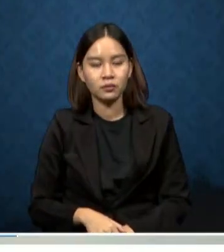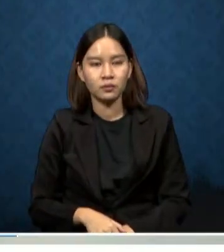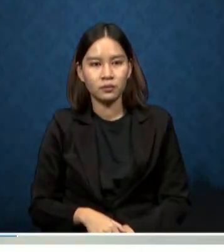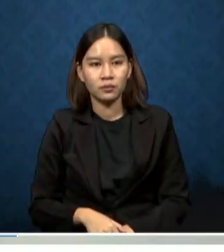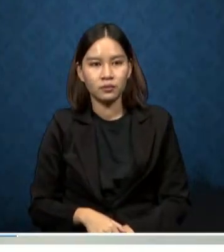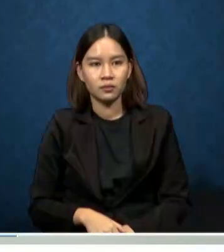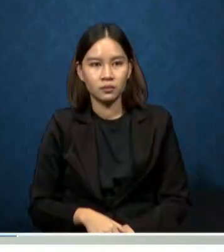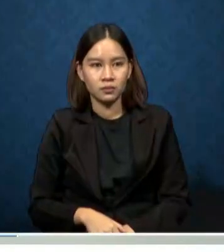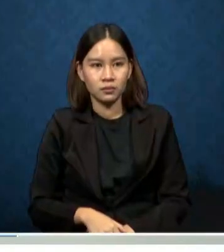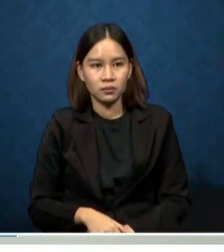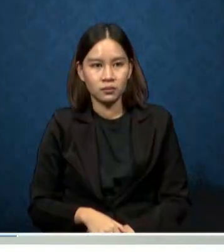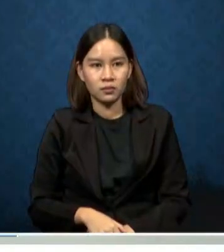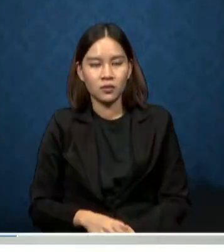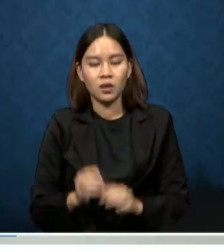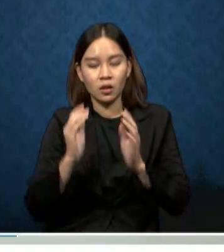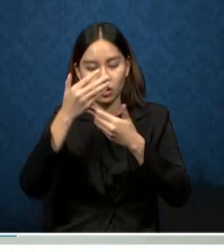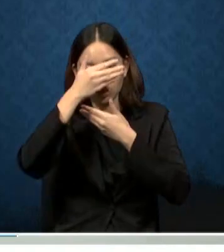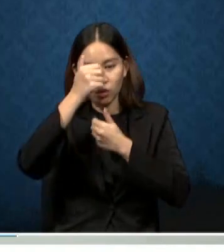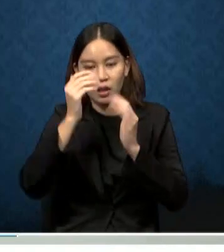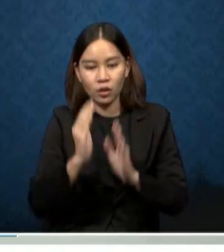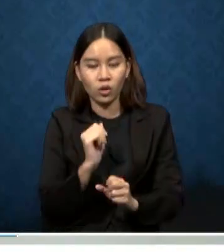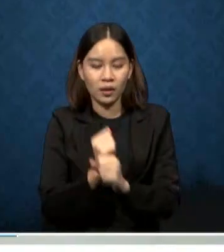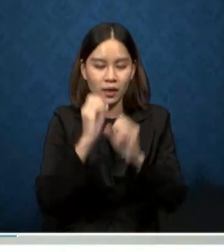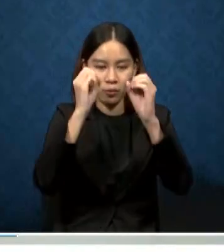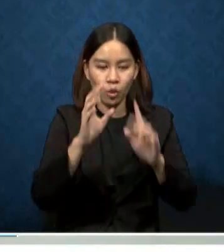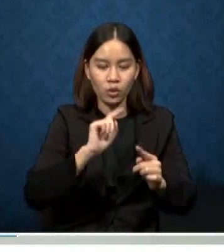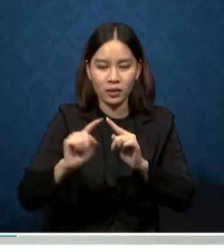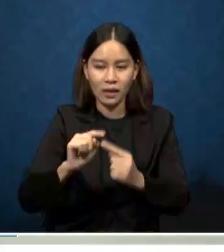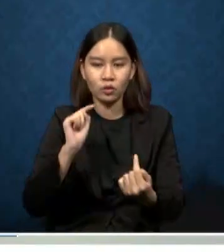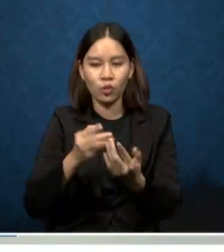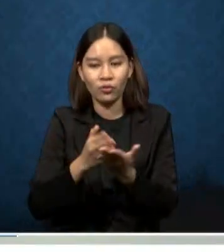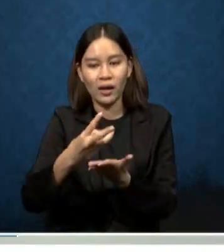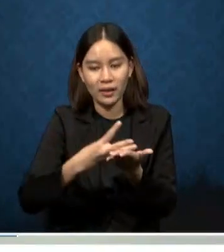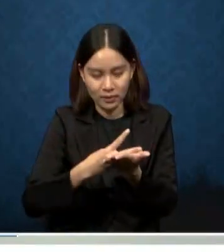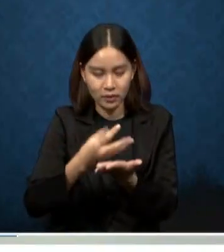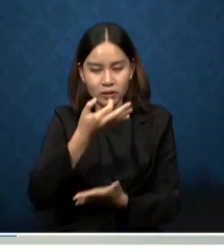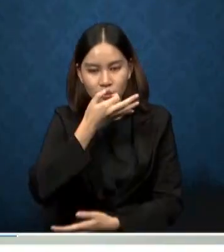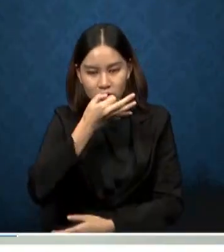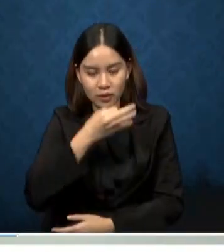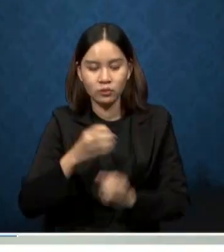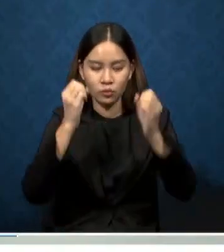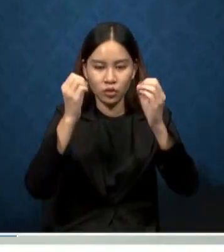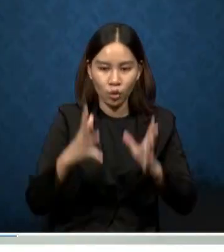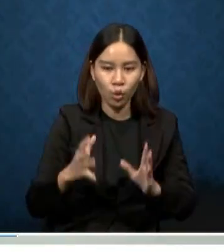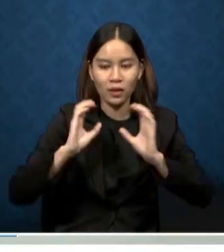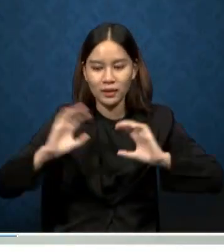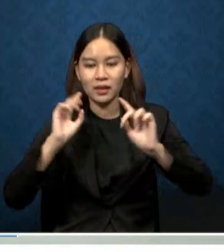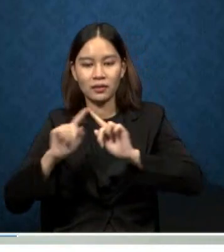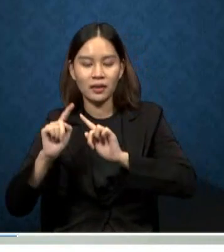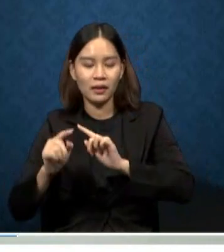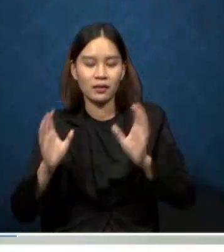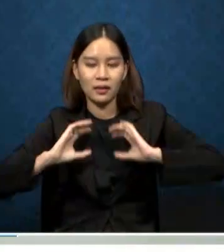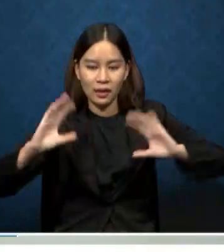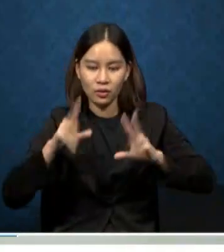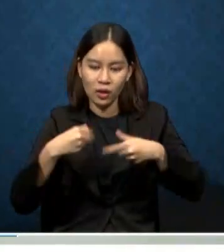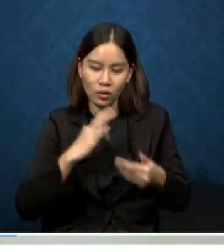เราไม่ควรทจะต้องละเลยบุคคลากรของอาชิวะที่เป็นข้รัชการ เปบคลากรในกศึษาคนเหล่านี้ รัดต้องให้แรงจุง